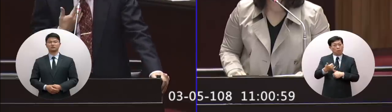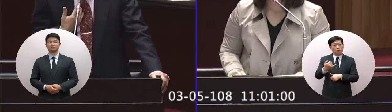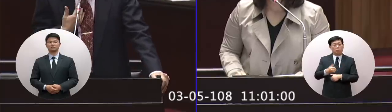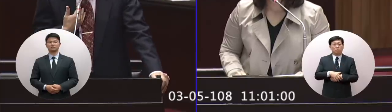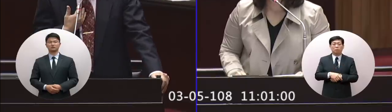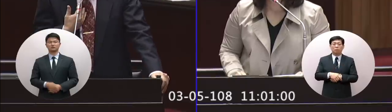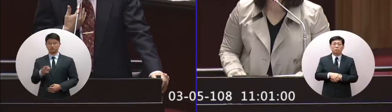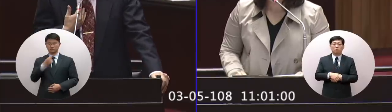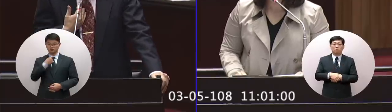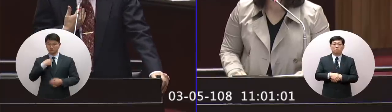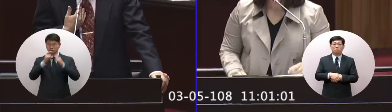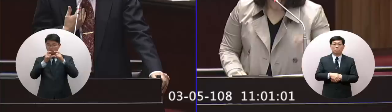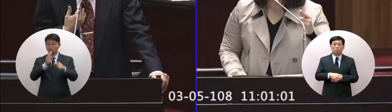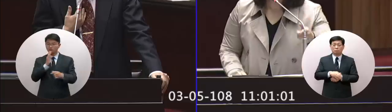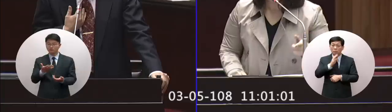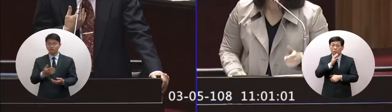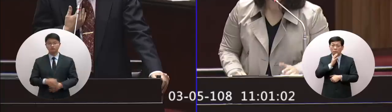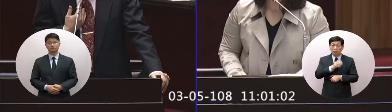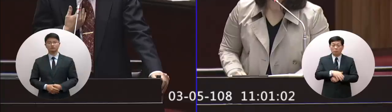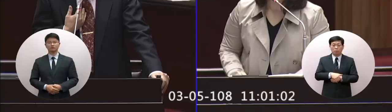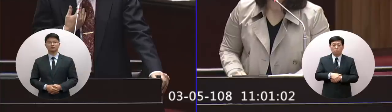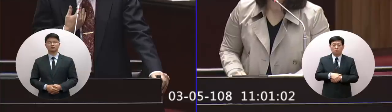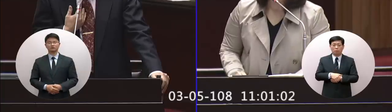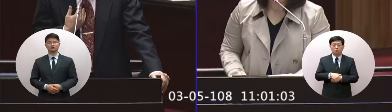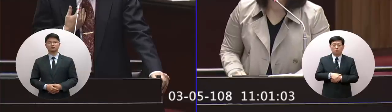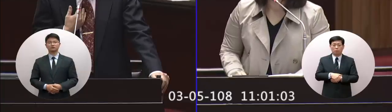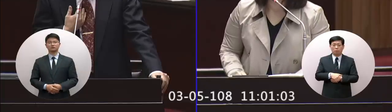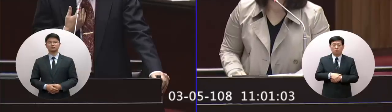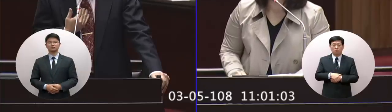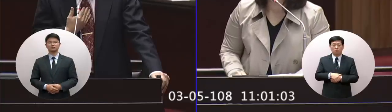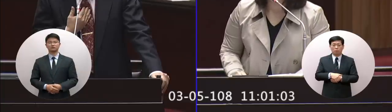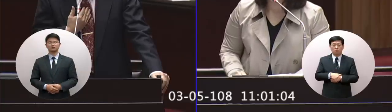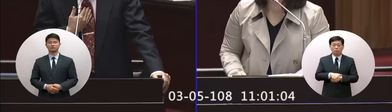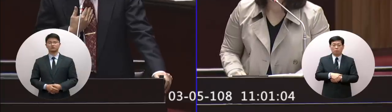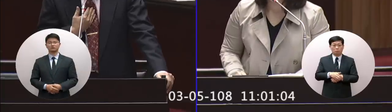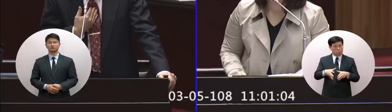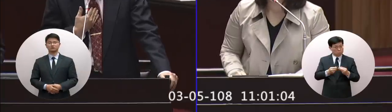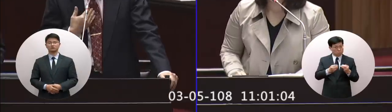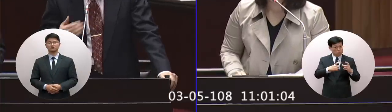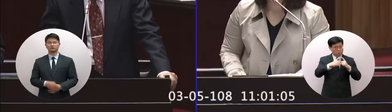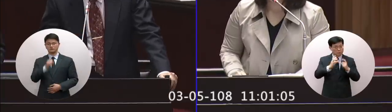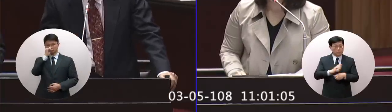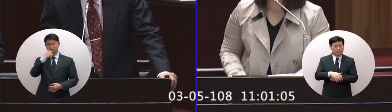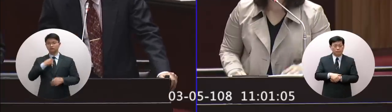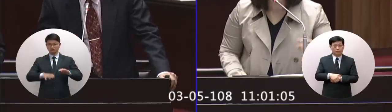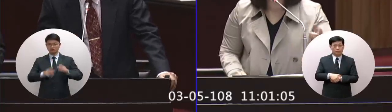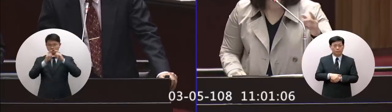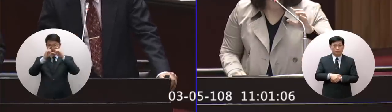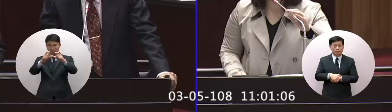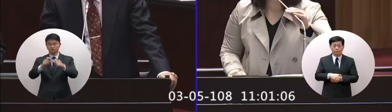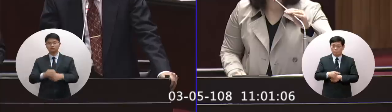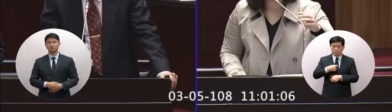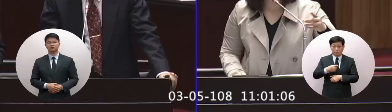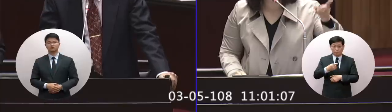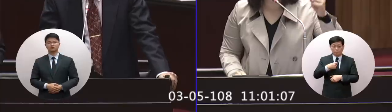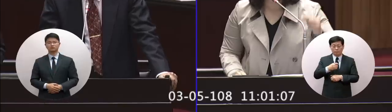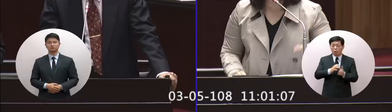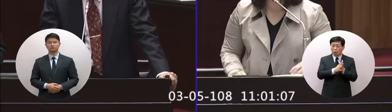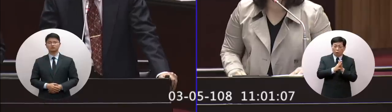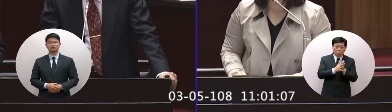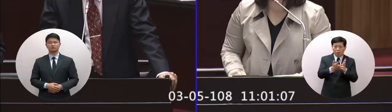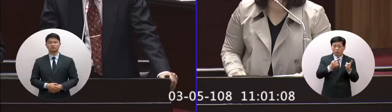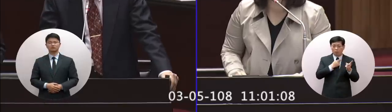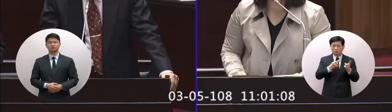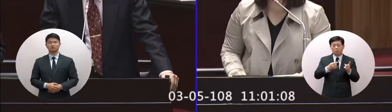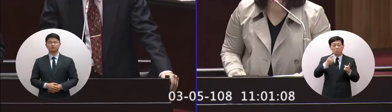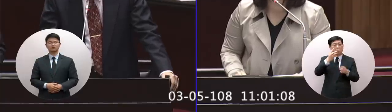你要我回答吗？ 不是啊，我不需要你回答吗？ 好，那我现在回答你。 你下场救兵，然后不然就是